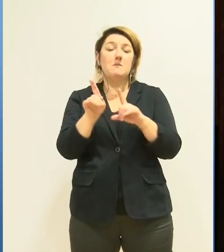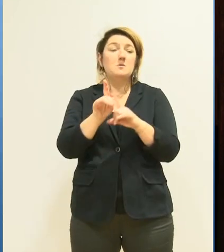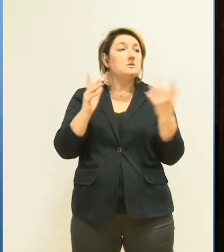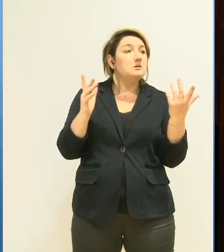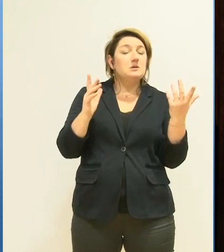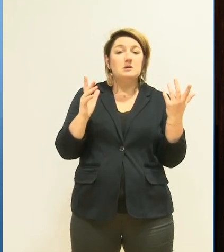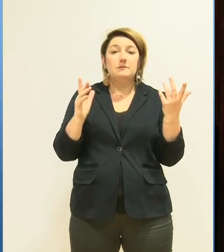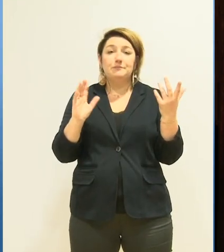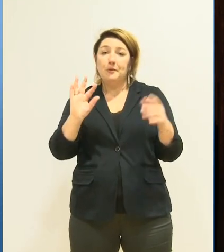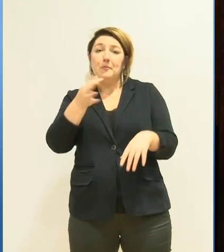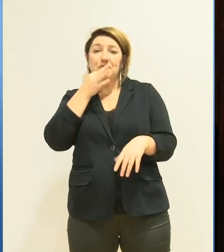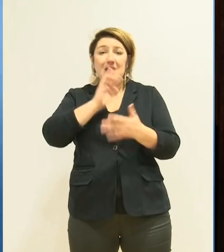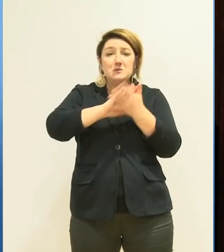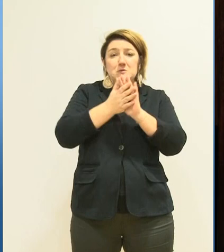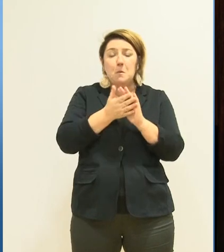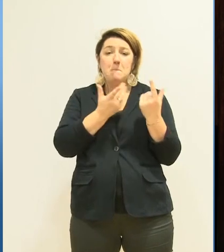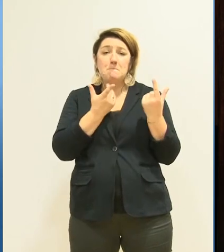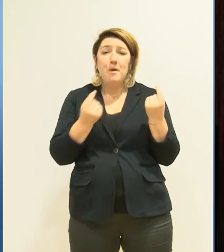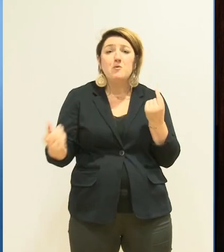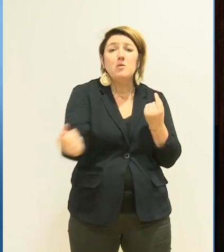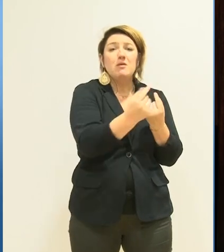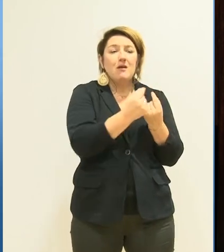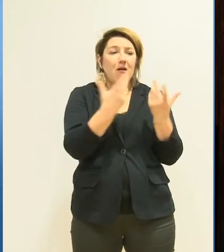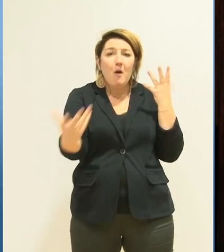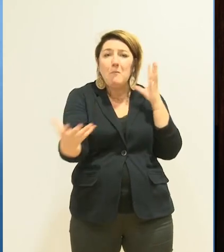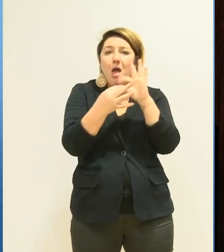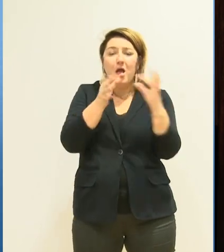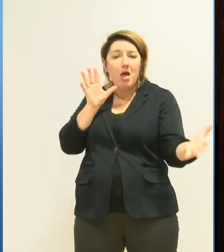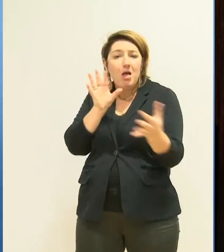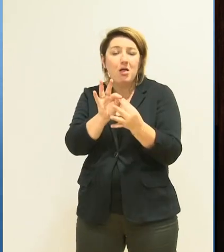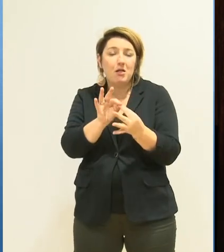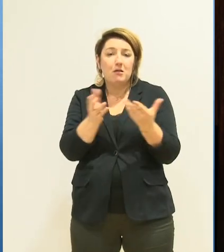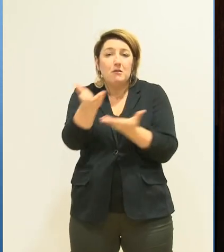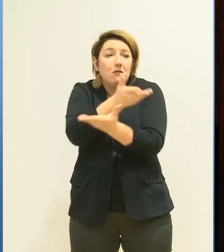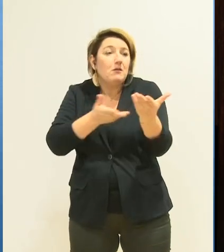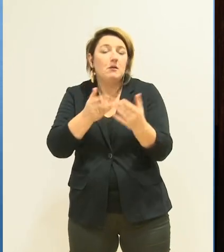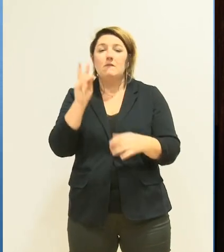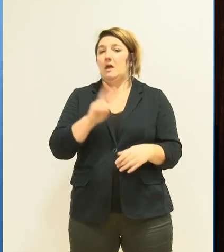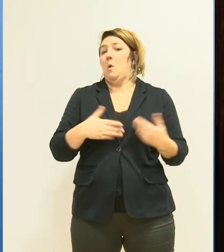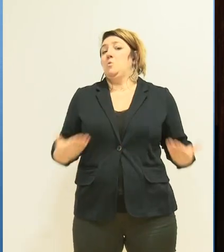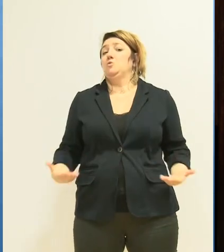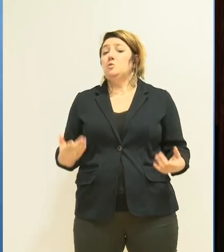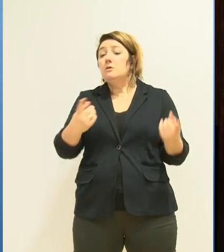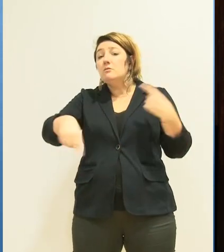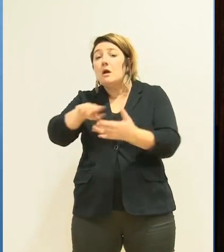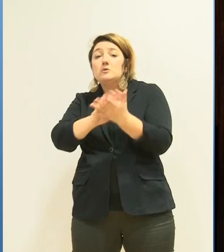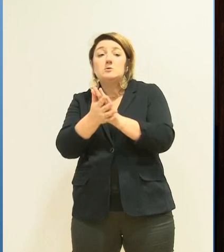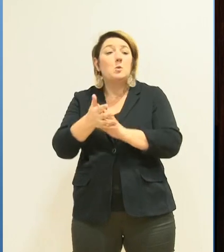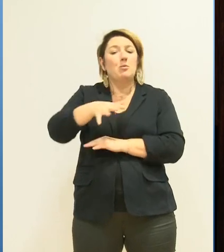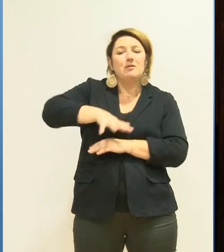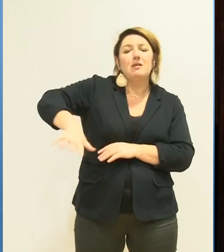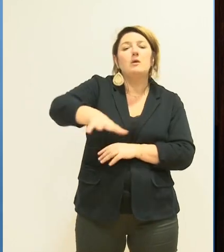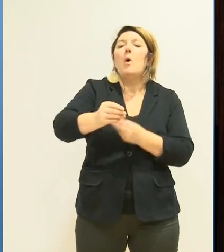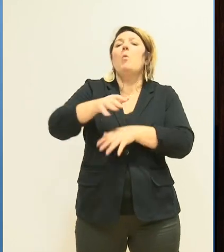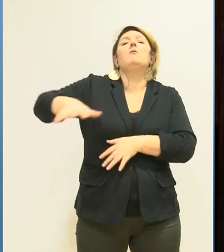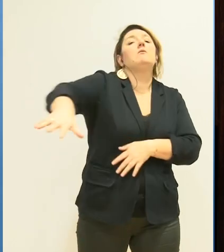avec des associations de partenaires qui aujourd'hui agissez sur notre territoire ou de manière plus large mais